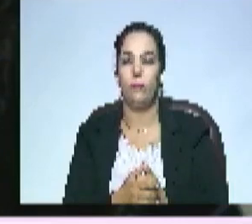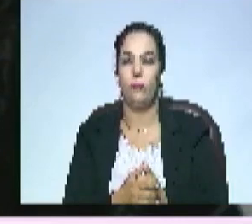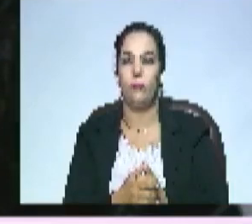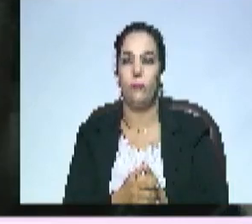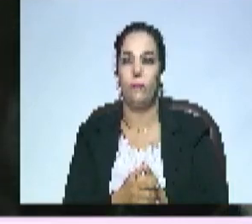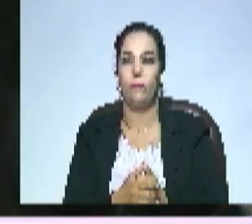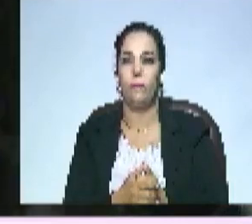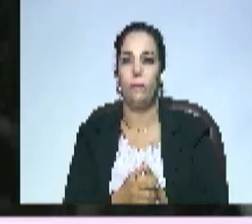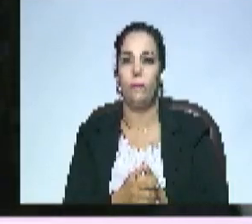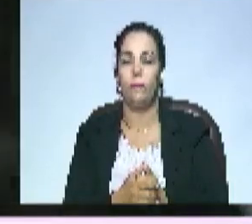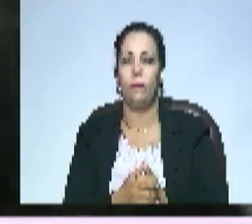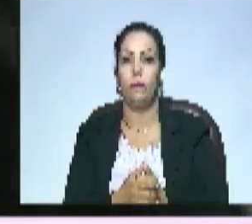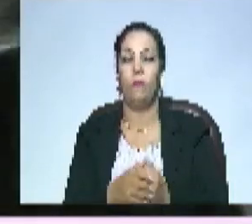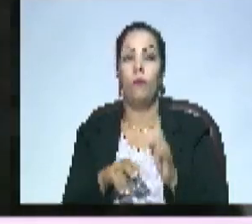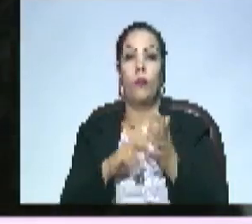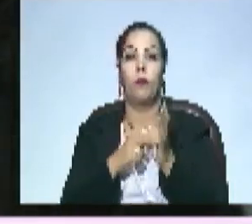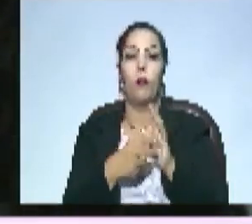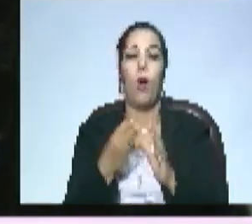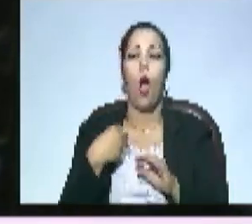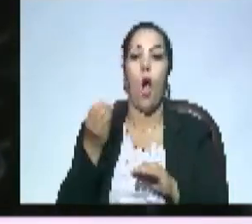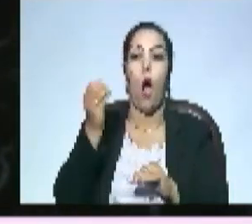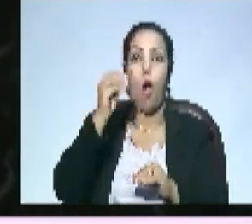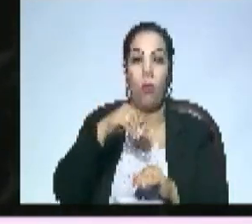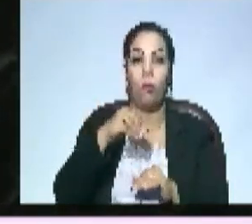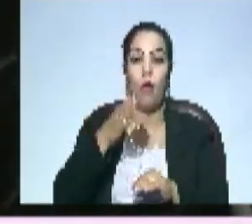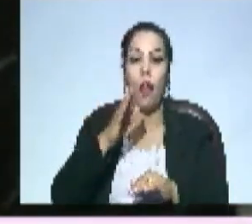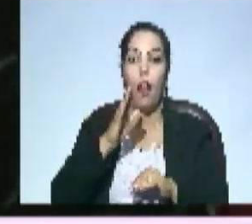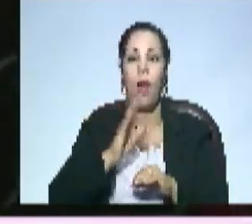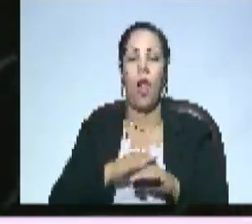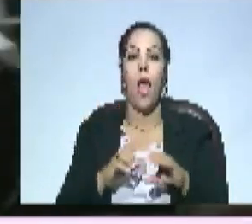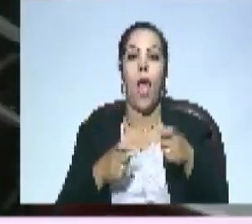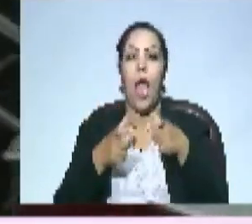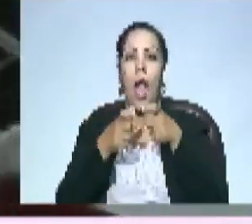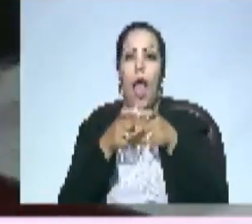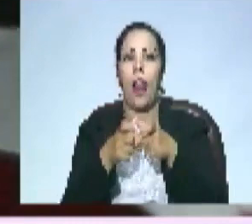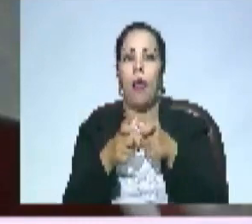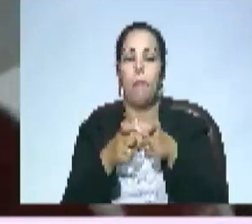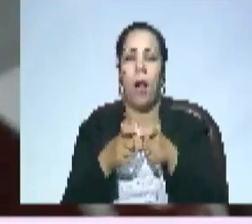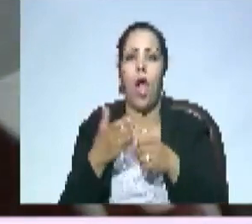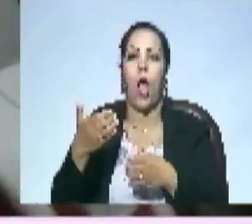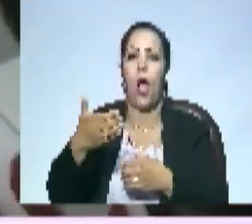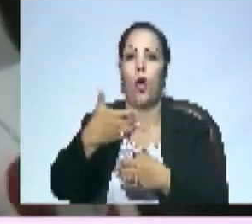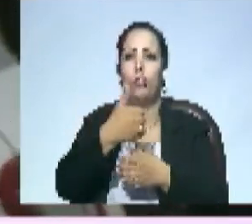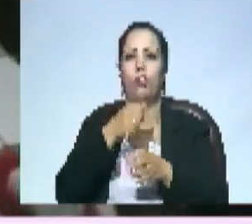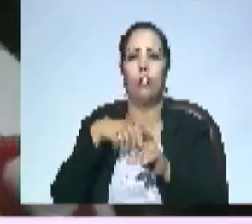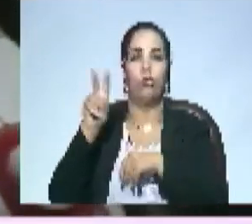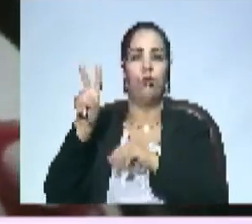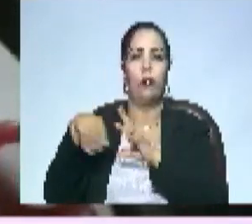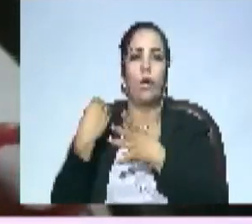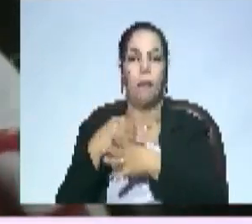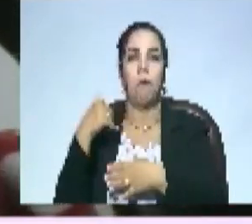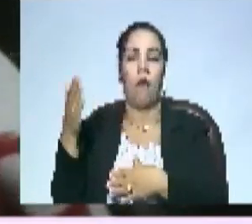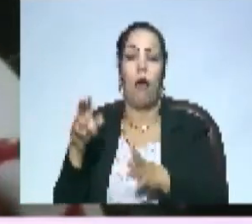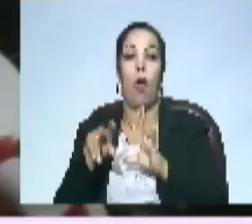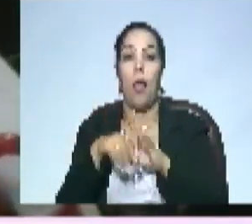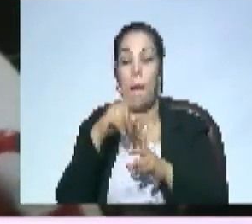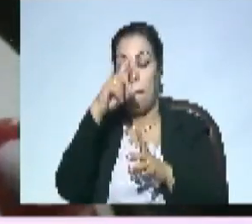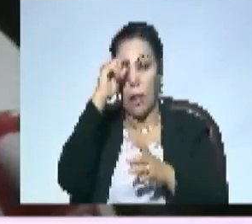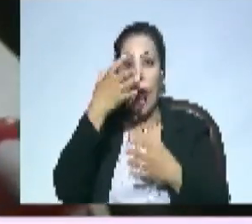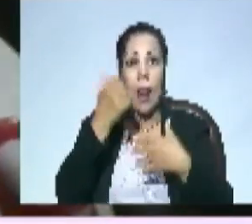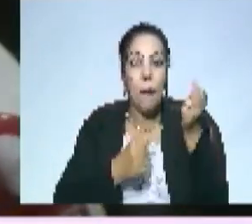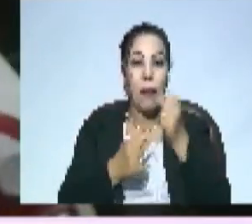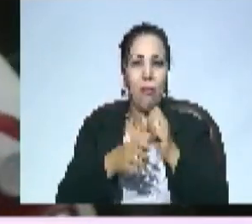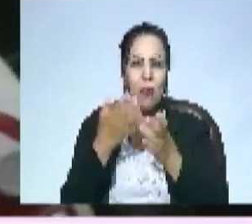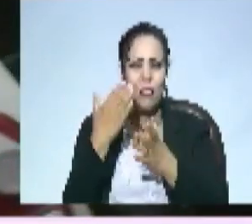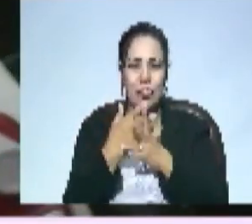دلوقتي هنحط عليها علبه القشطه دي لو عندك قشطه وش لبن حطي